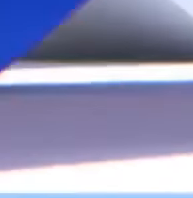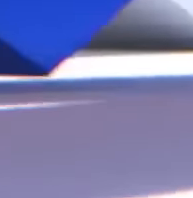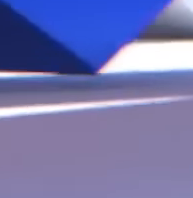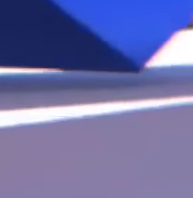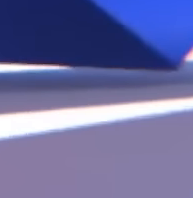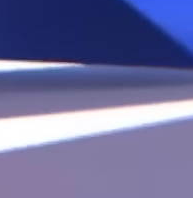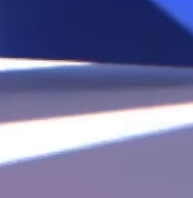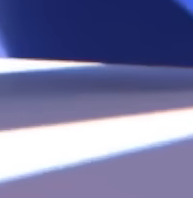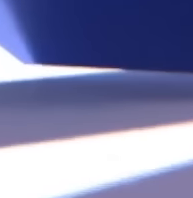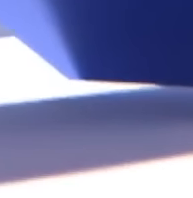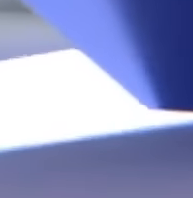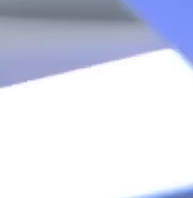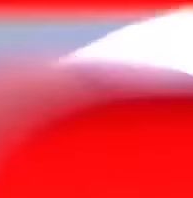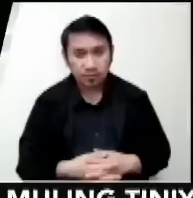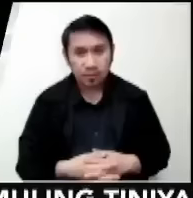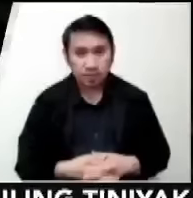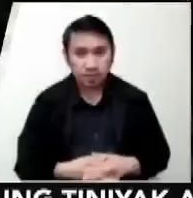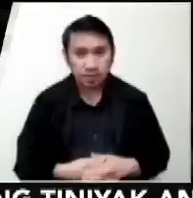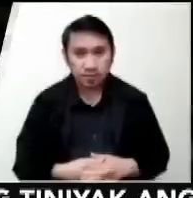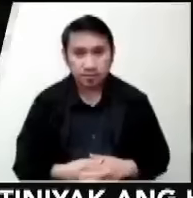Mayrina.